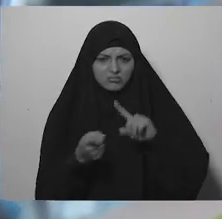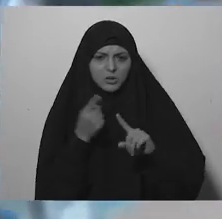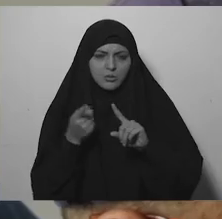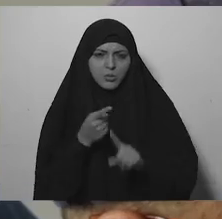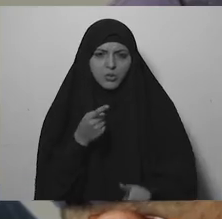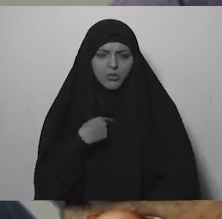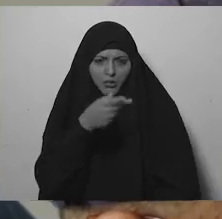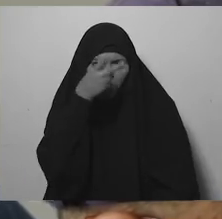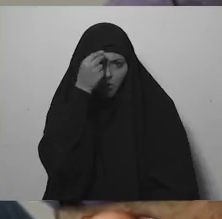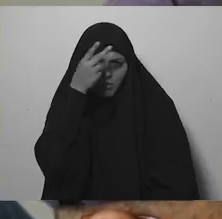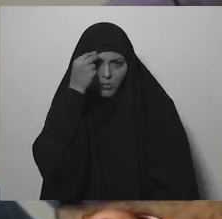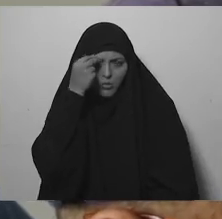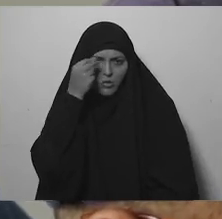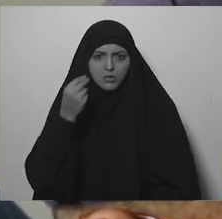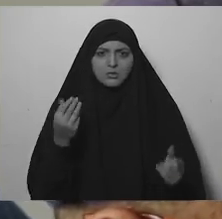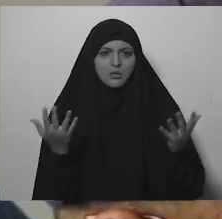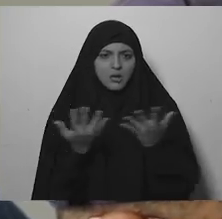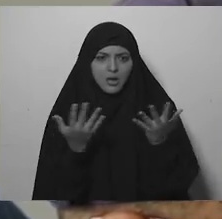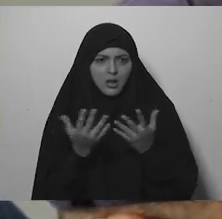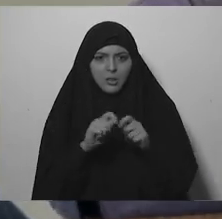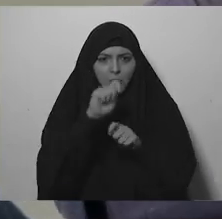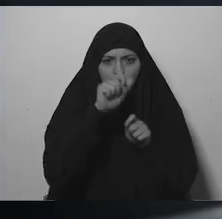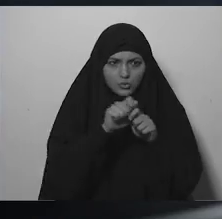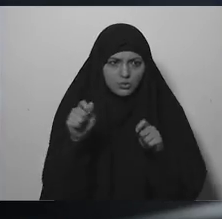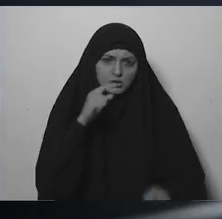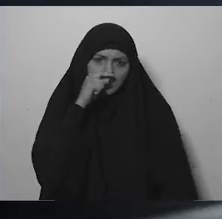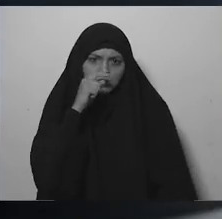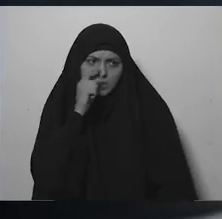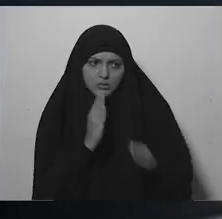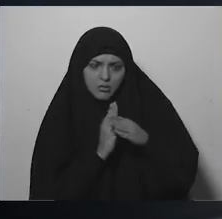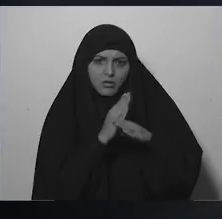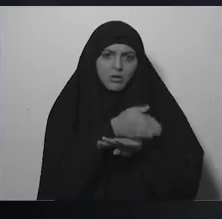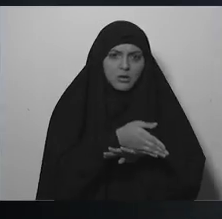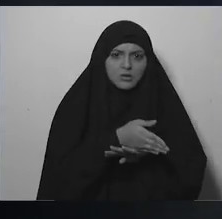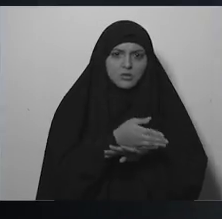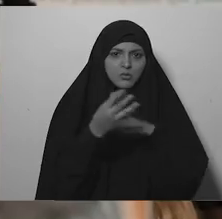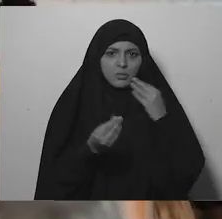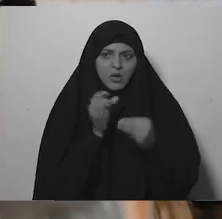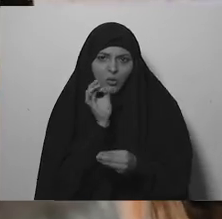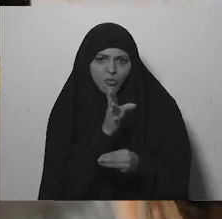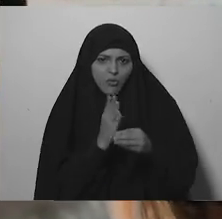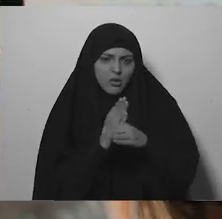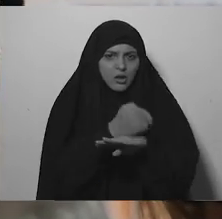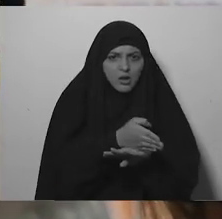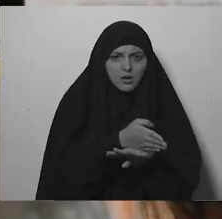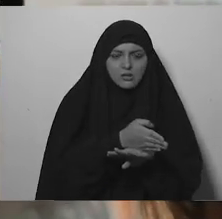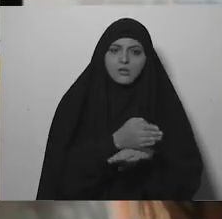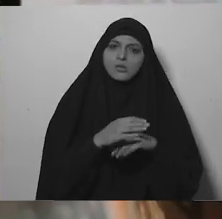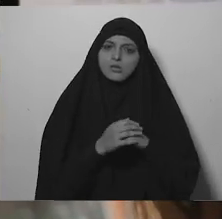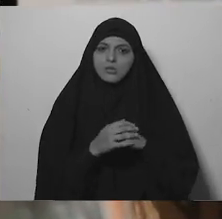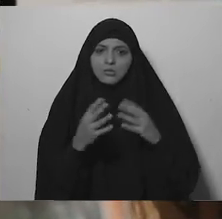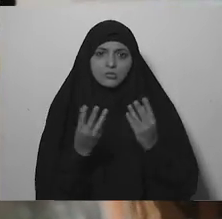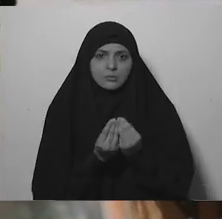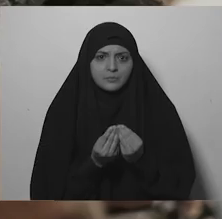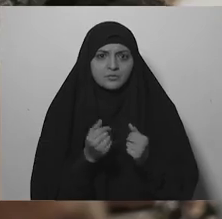c'est vraiment de comprendre en quelle mesure les expériences d'accès ou de refus d'accès à un ensemble